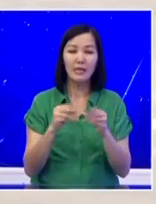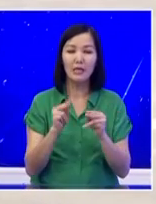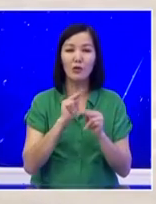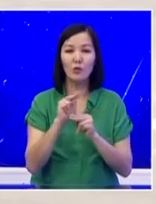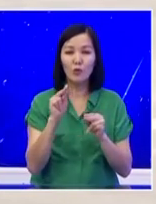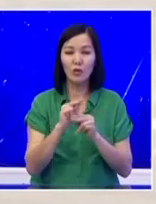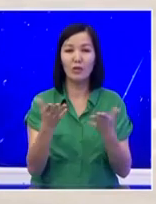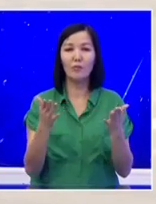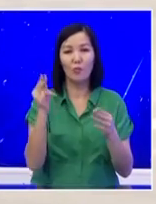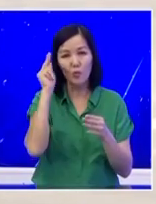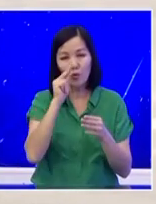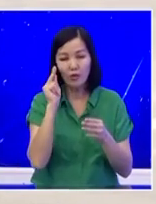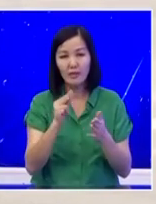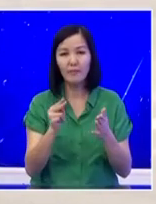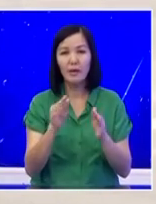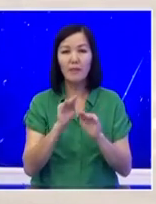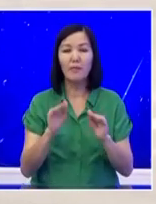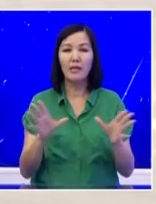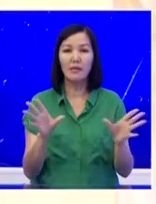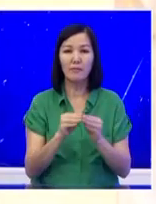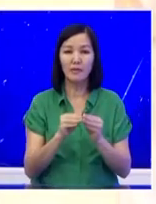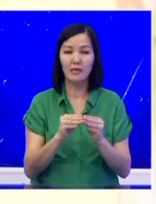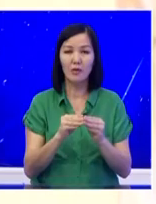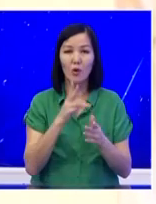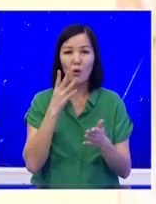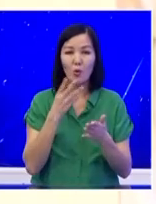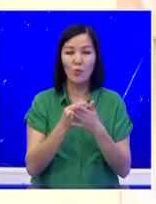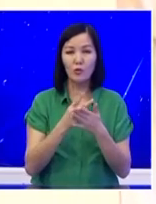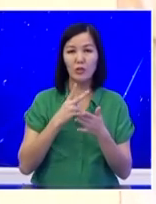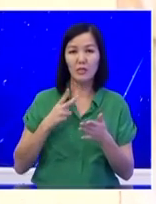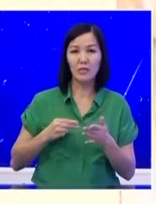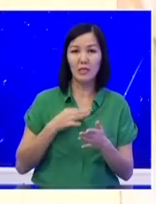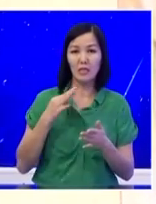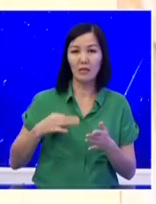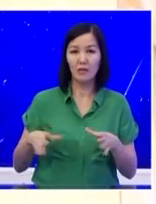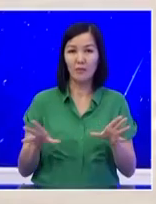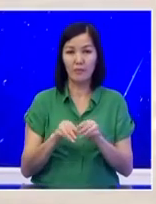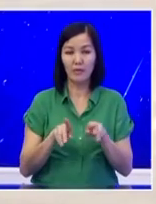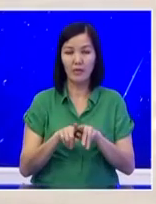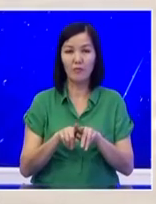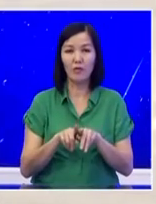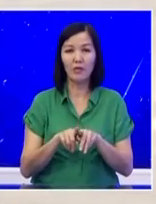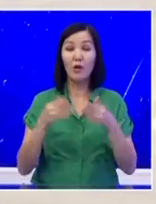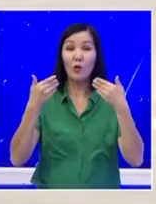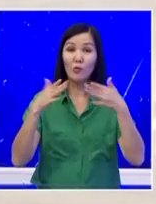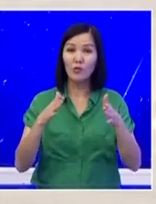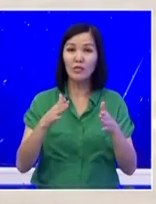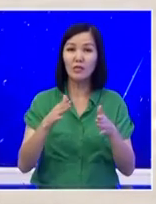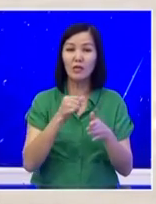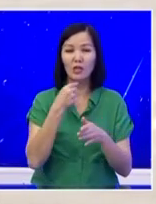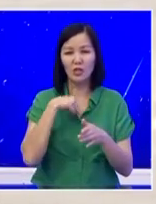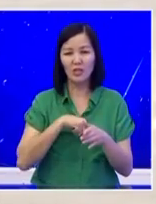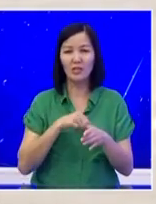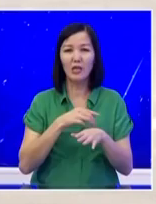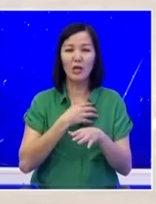оқушылармен өзің балаларындай болып кетеді. Әр баланың орны бөлек. Сондықтан олар кетіп бара жатқанда өзімнің бір